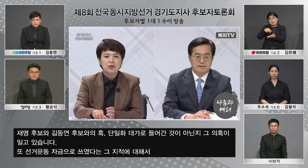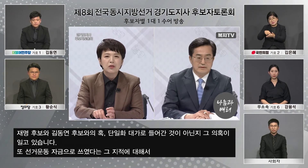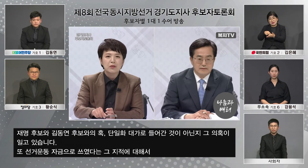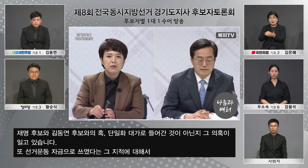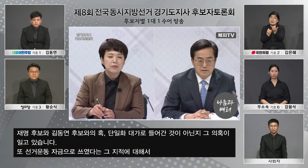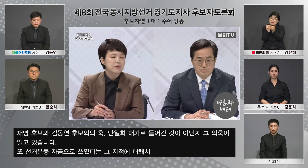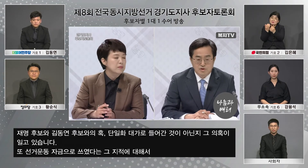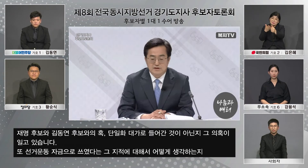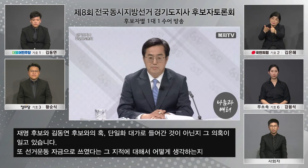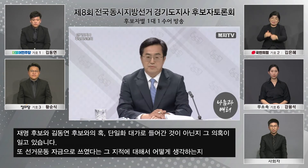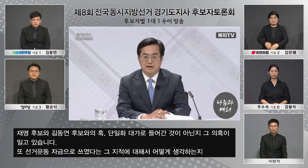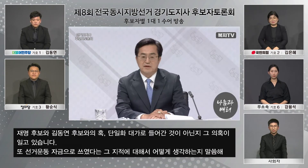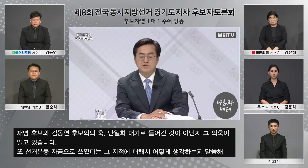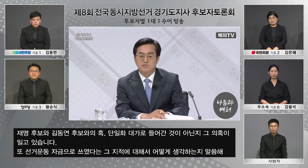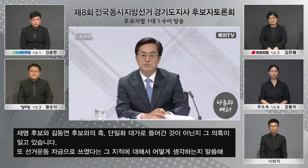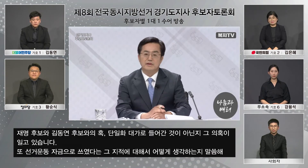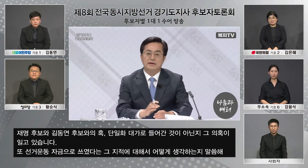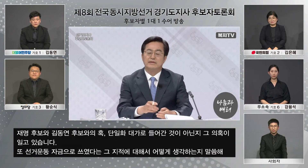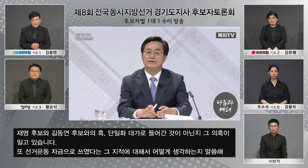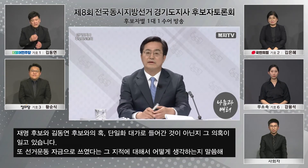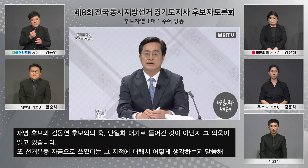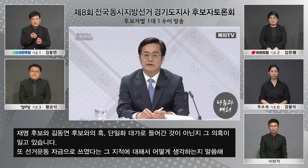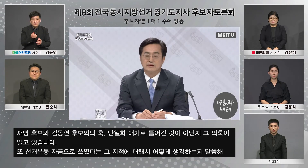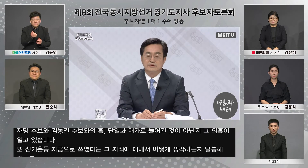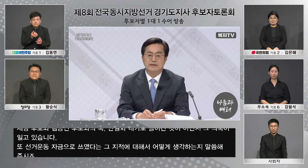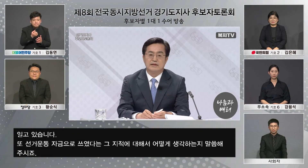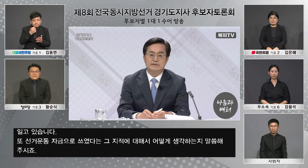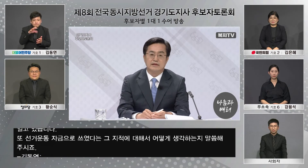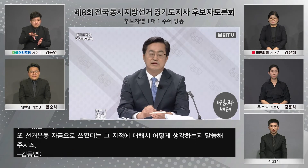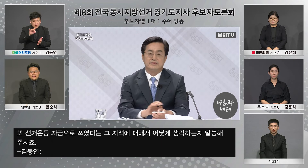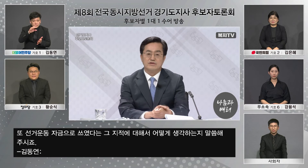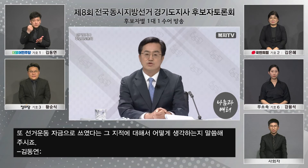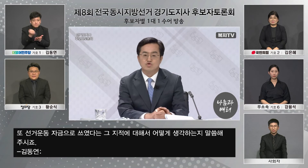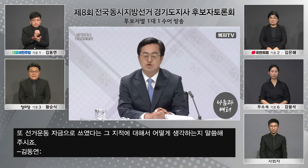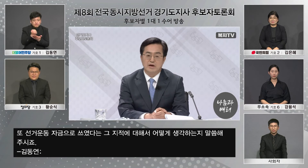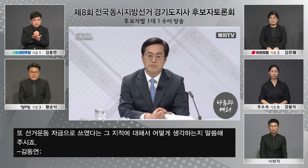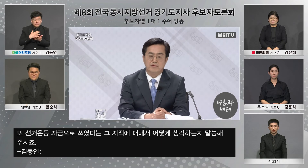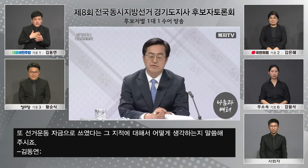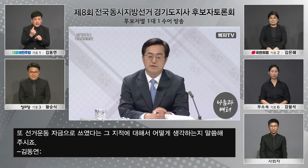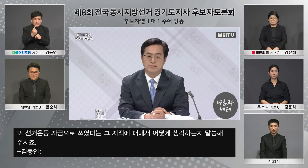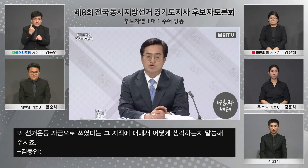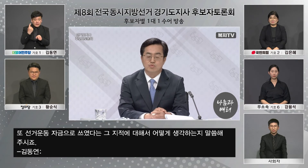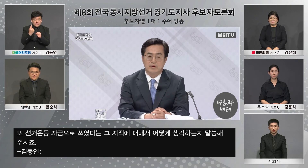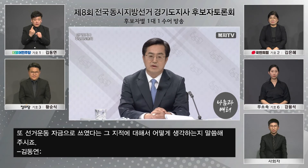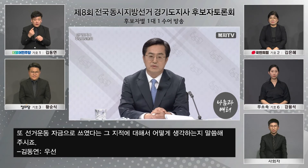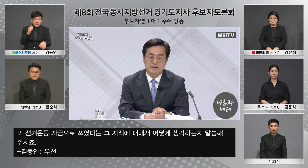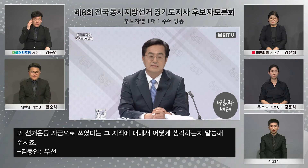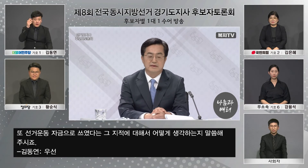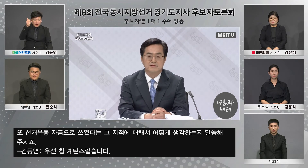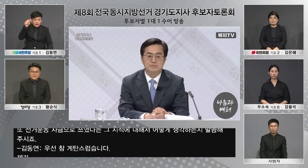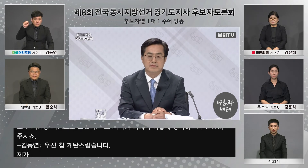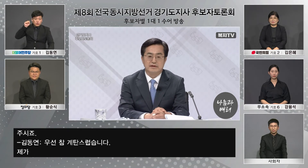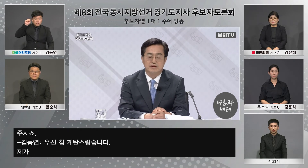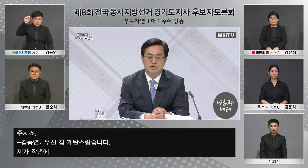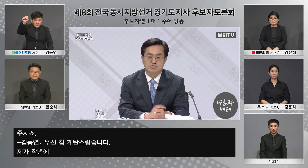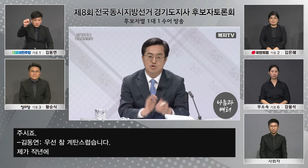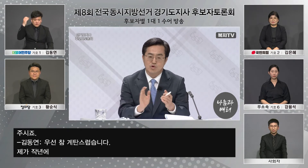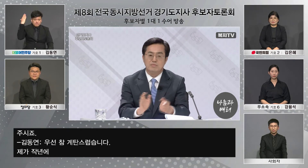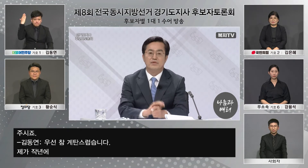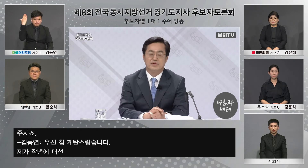주십시오. 우선 참 개탄스럽습니다. 제가 작년에 대선 출마하면서 투명하고 깨끗하게